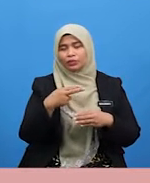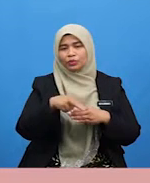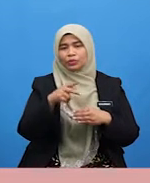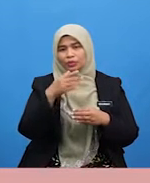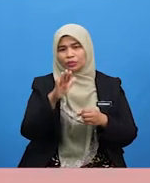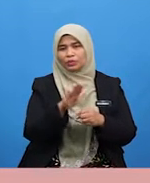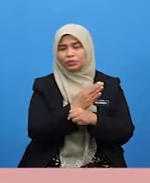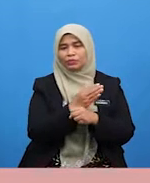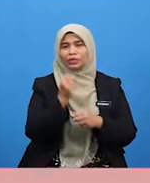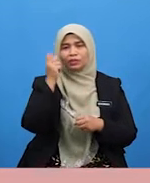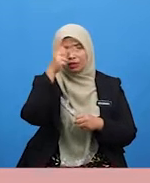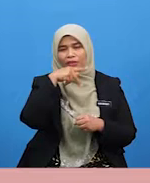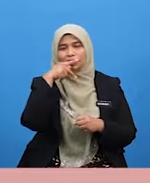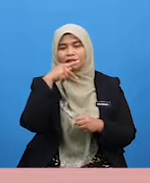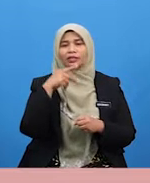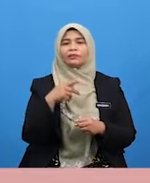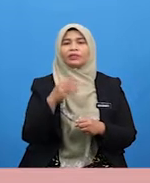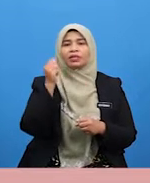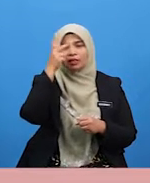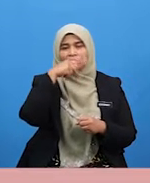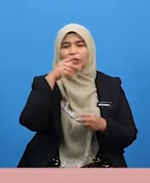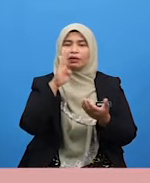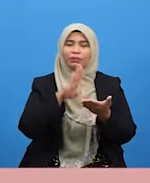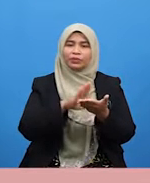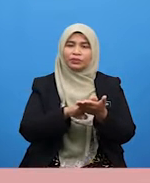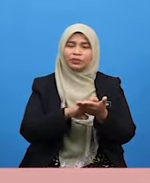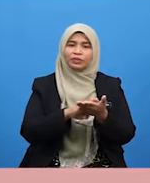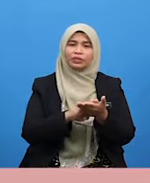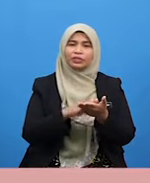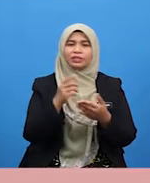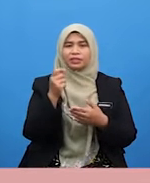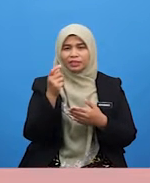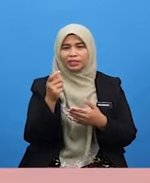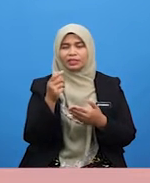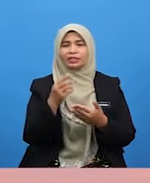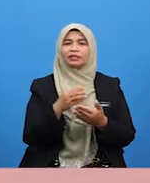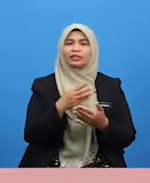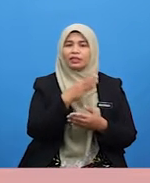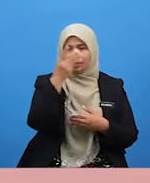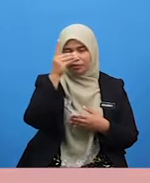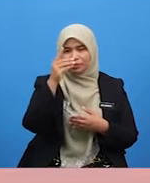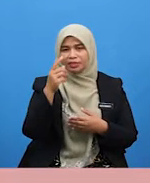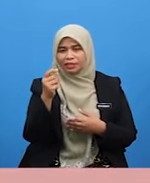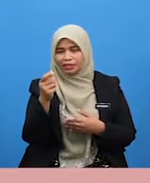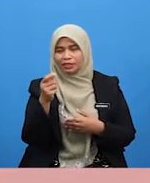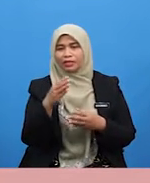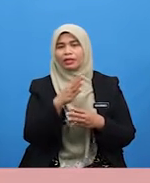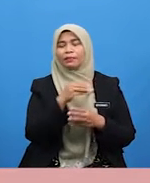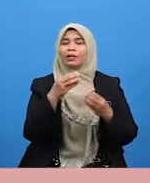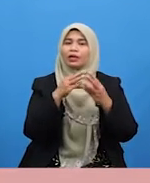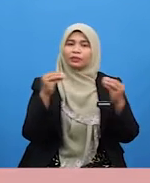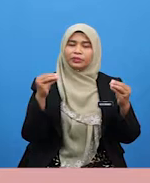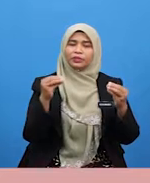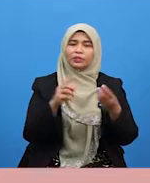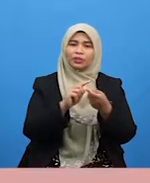untuk menyempurnakan akhlak. Maka akhlak buruk masyarakat Arab sedikit demi sedikit dapat dihapuskan.